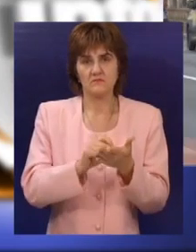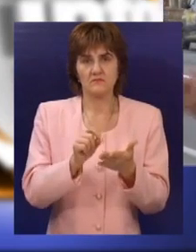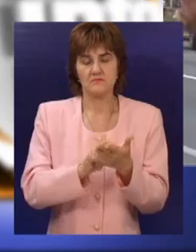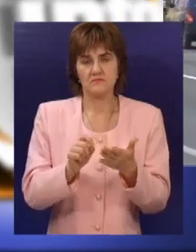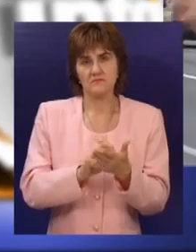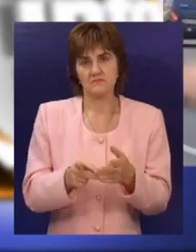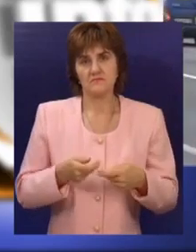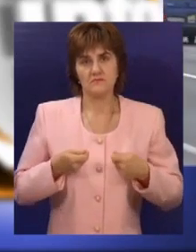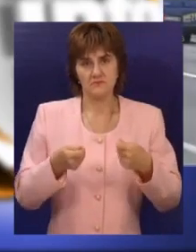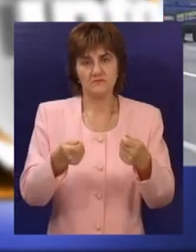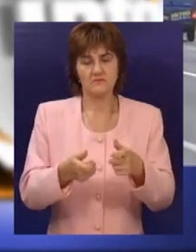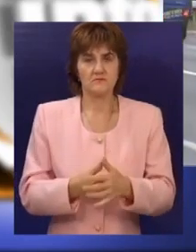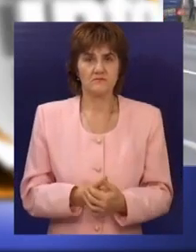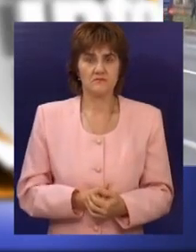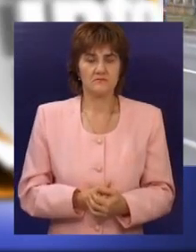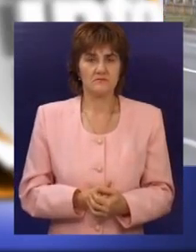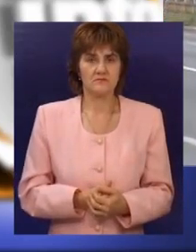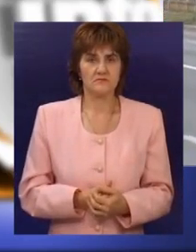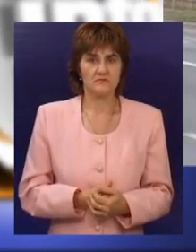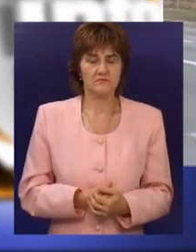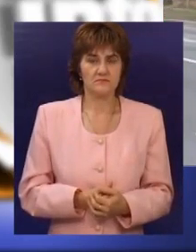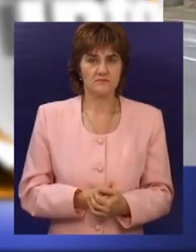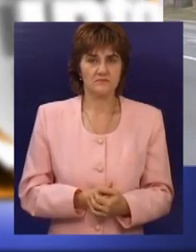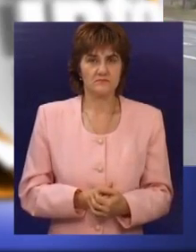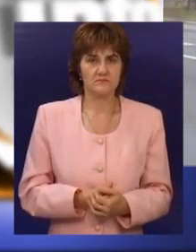sankcionisanje prekršaja.